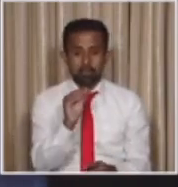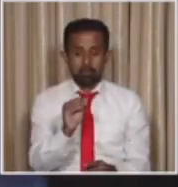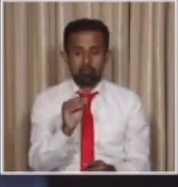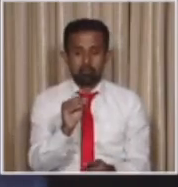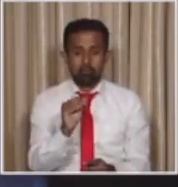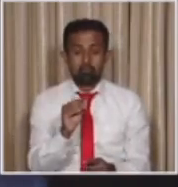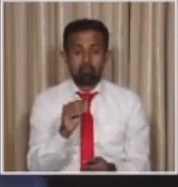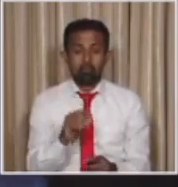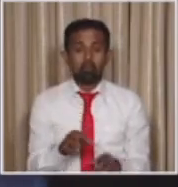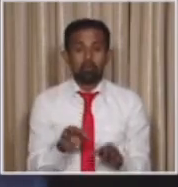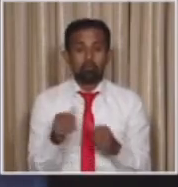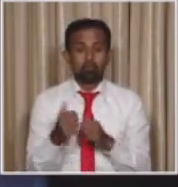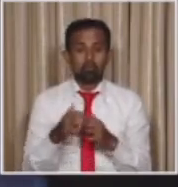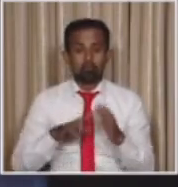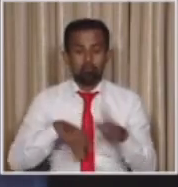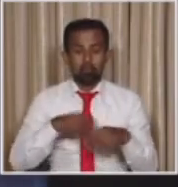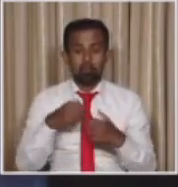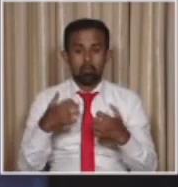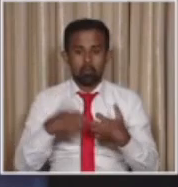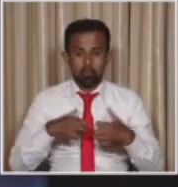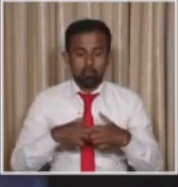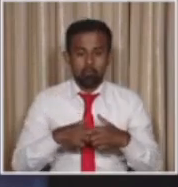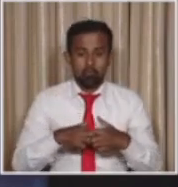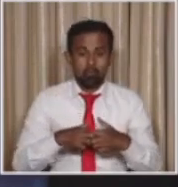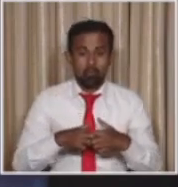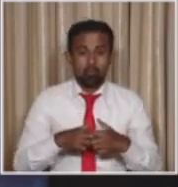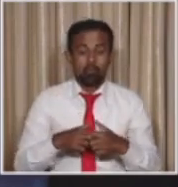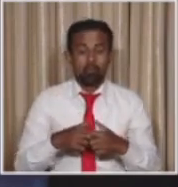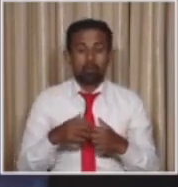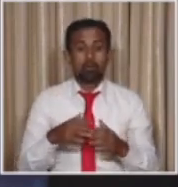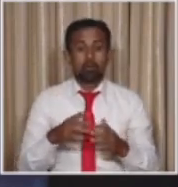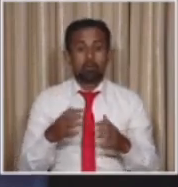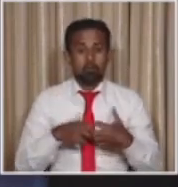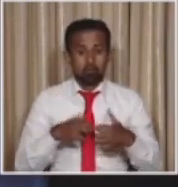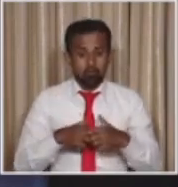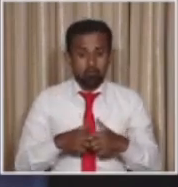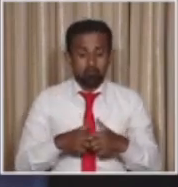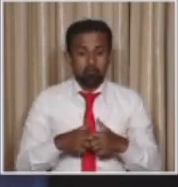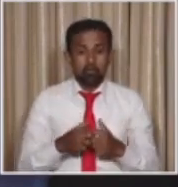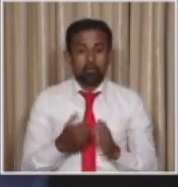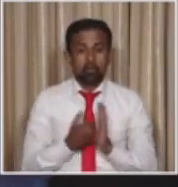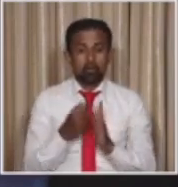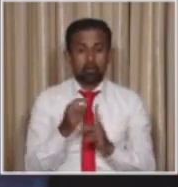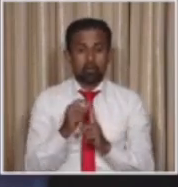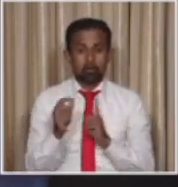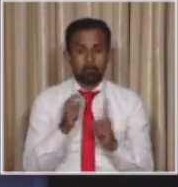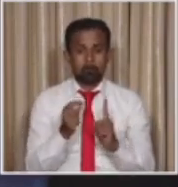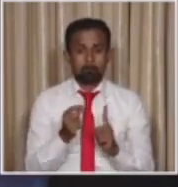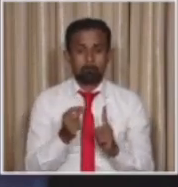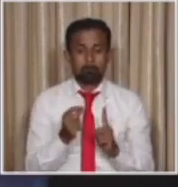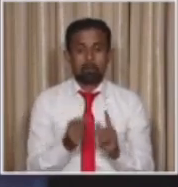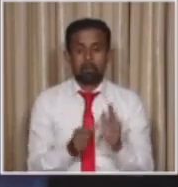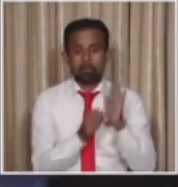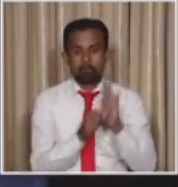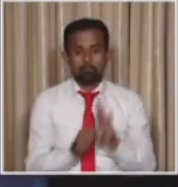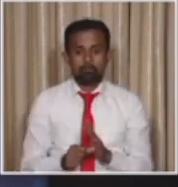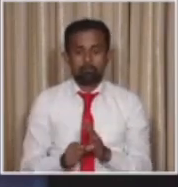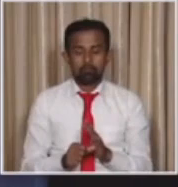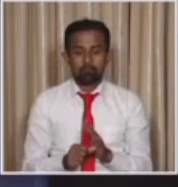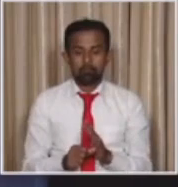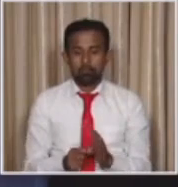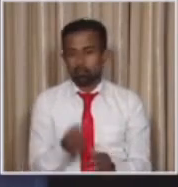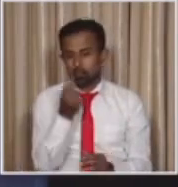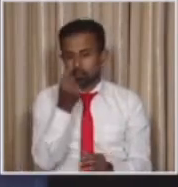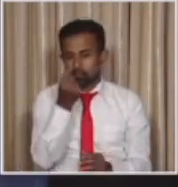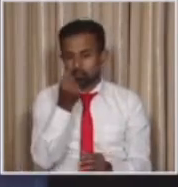මේ අරා නිර්මාණය වෙන ගැටලුව මේ අනු මේ අරා නිර්මාණය වෙන අර්බුදය මේ උත්තරීතර පාර්ලිමේන්තුවට වෙන හැල්ලුව ගැන